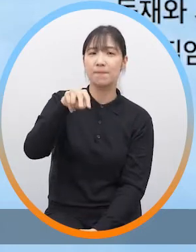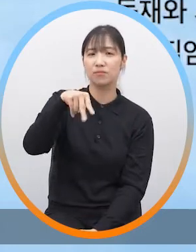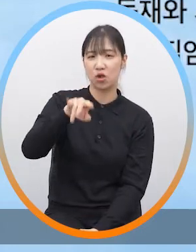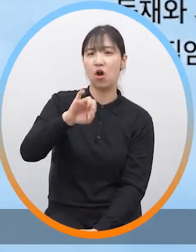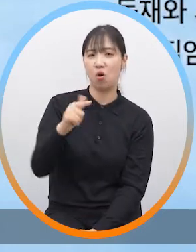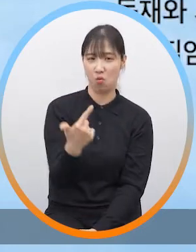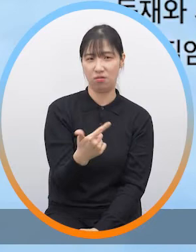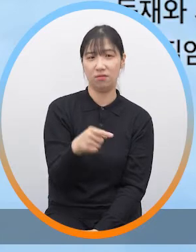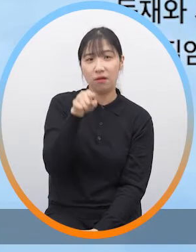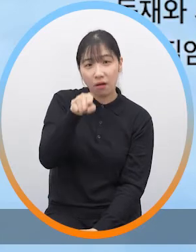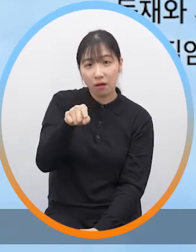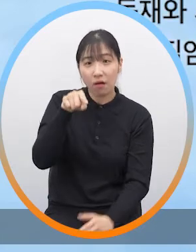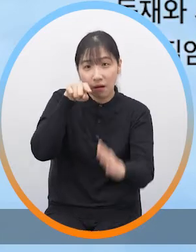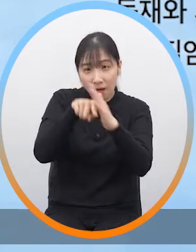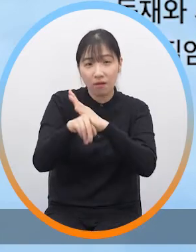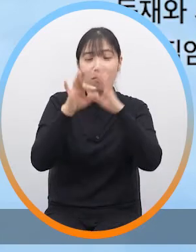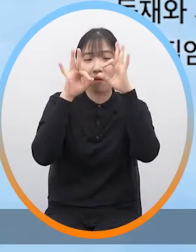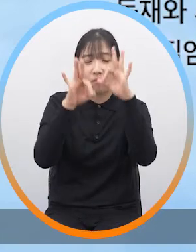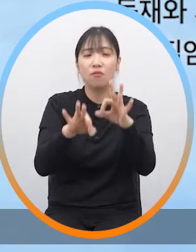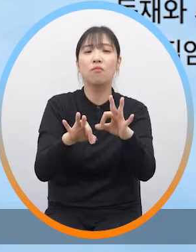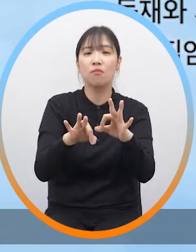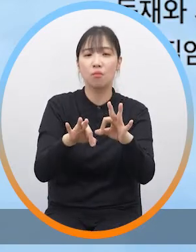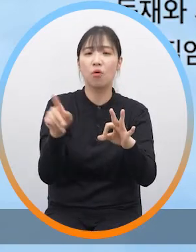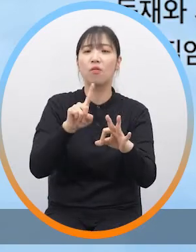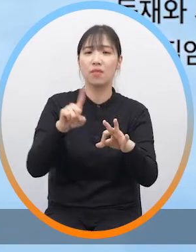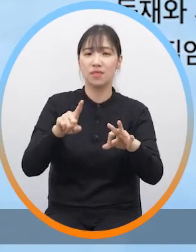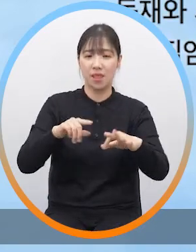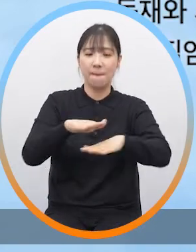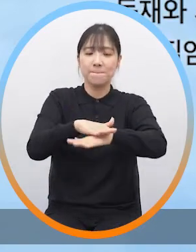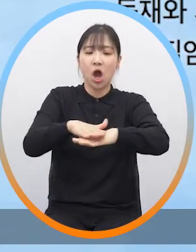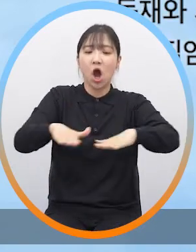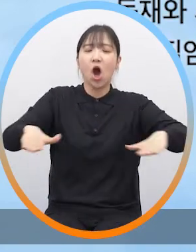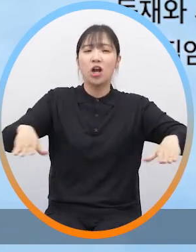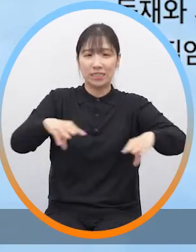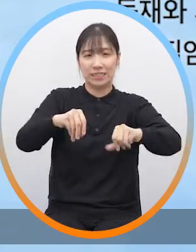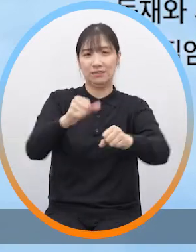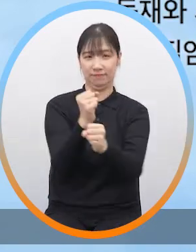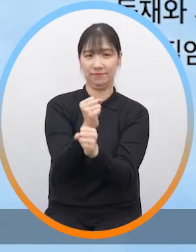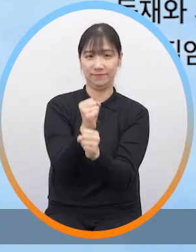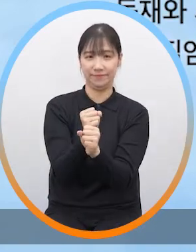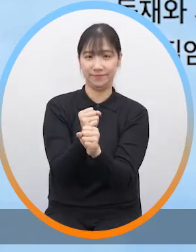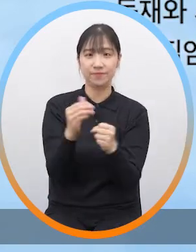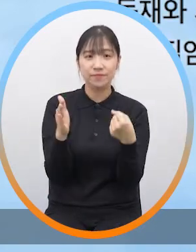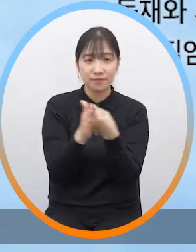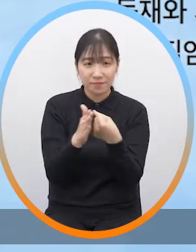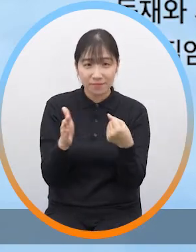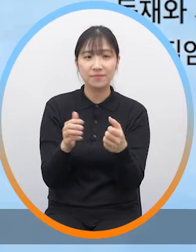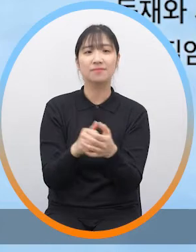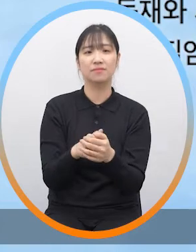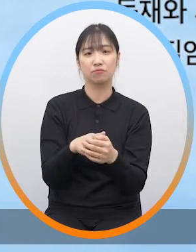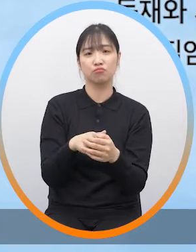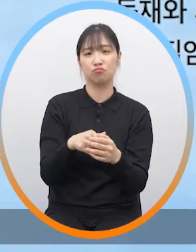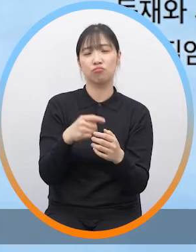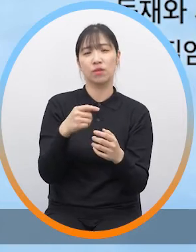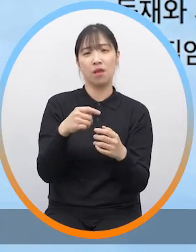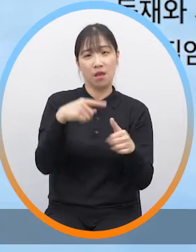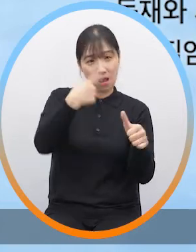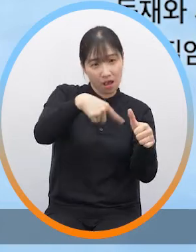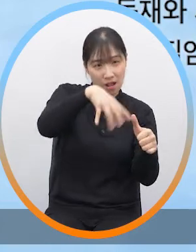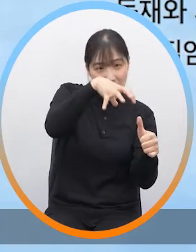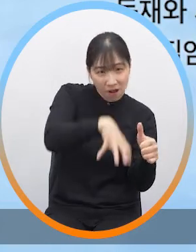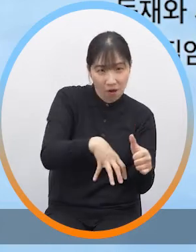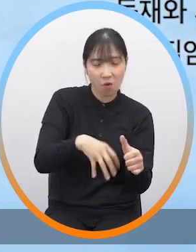이런 경우는 그 피람서원은 가보시면 알겠지만 평지에 만들어져 있어요. 평지에. 그럴 경우에는 보통